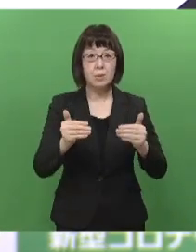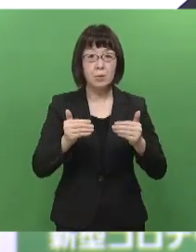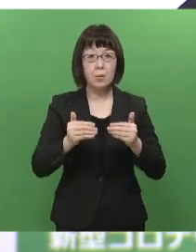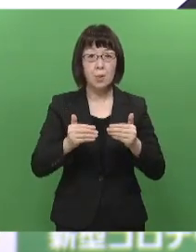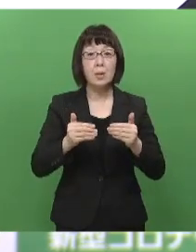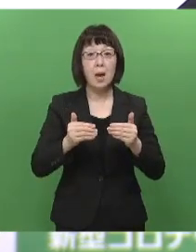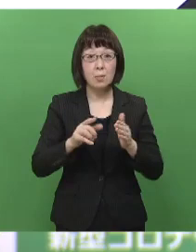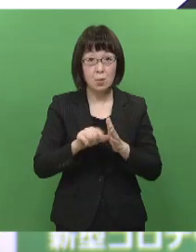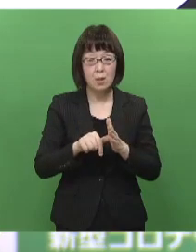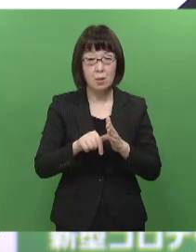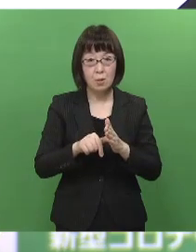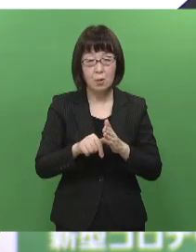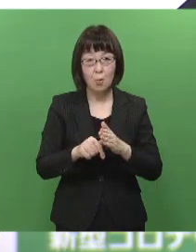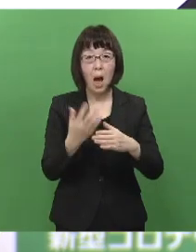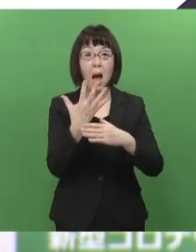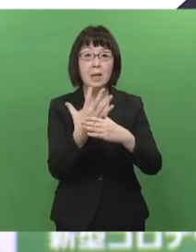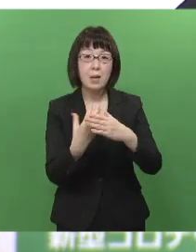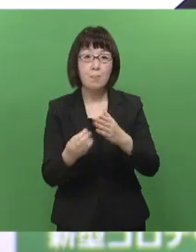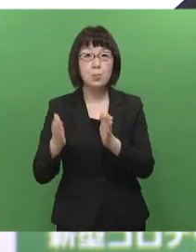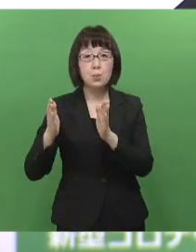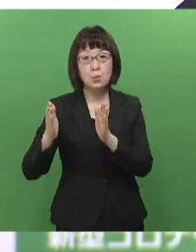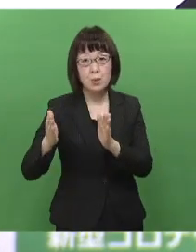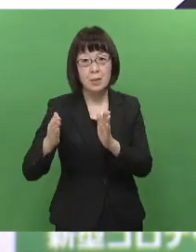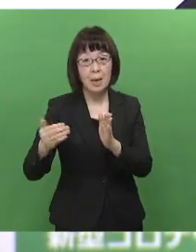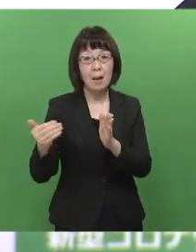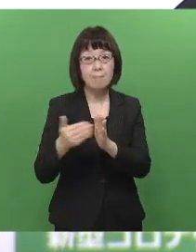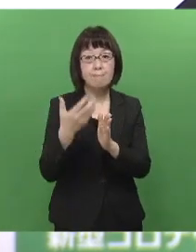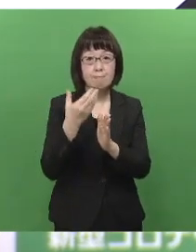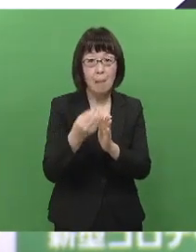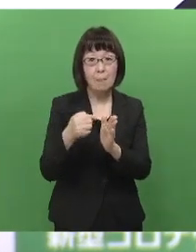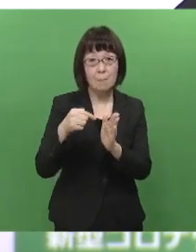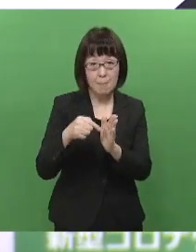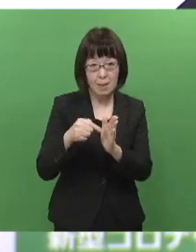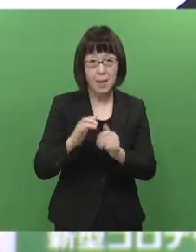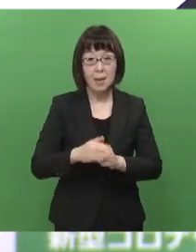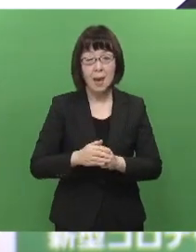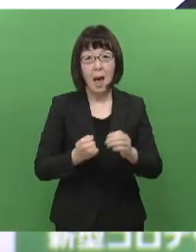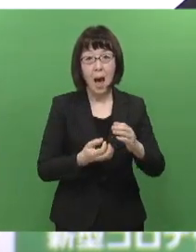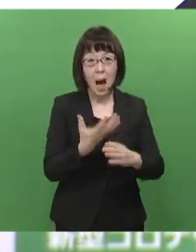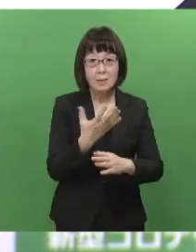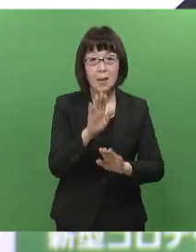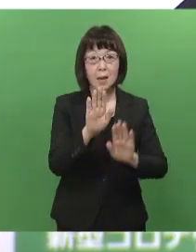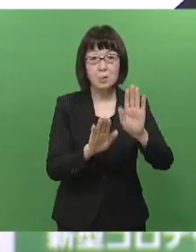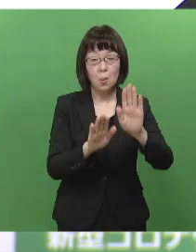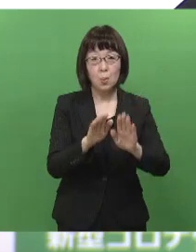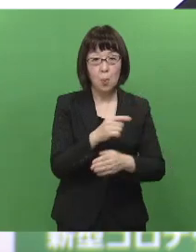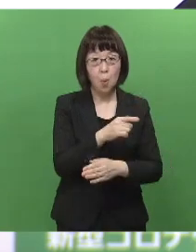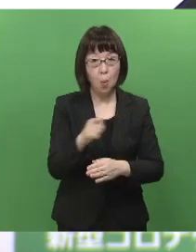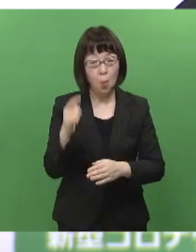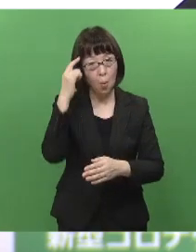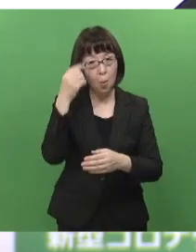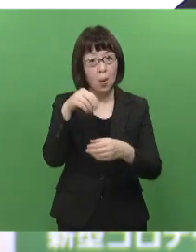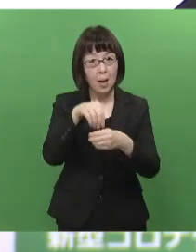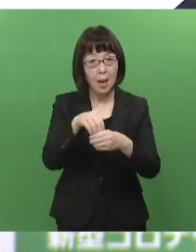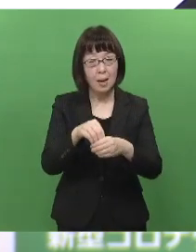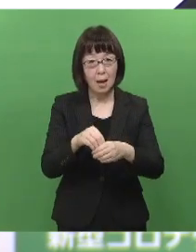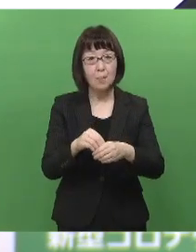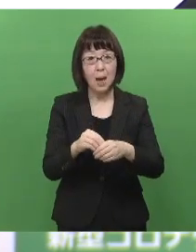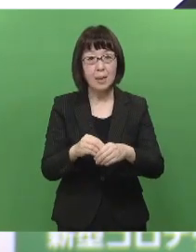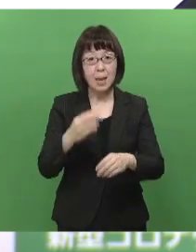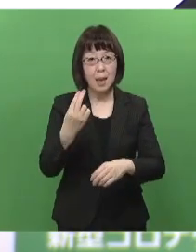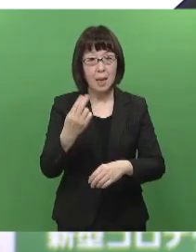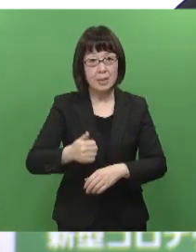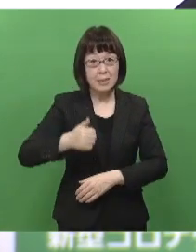は、潜伏期間、治癒までの期間、そして発生状況を考慮して、知事が定める期間、